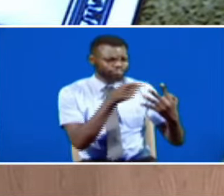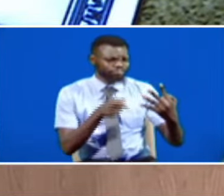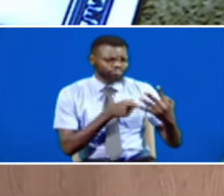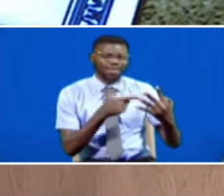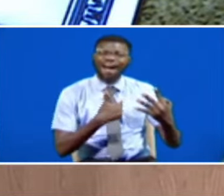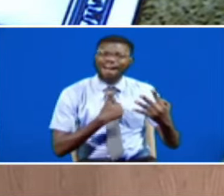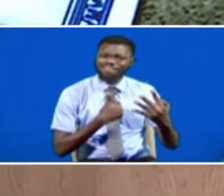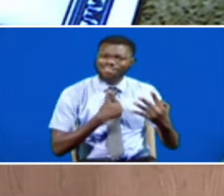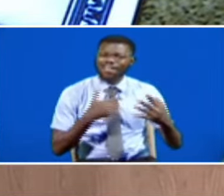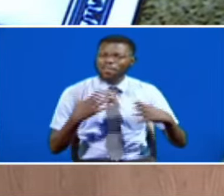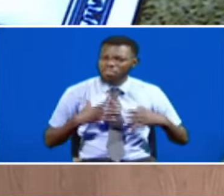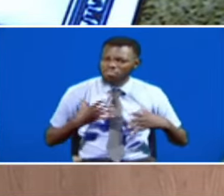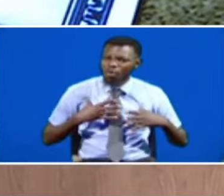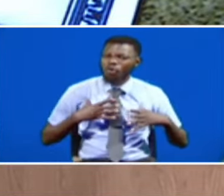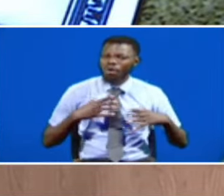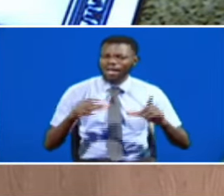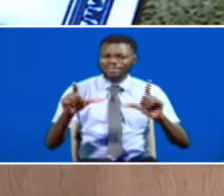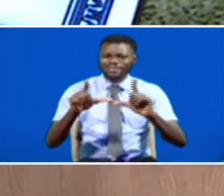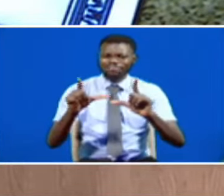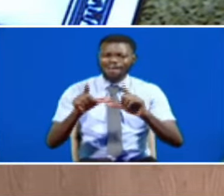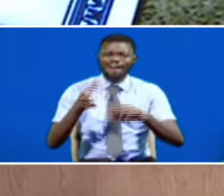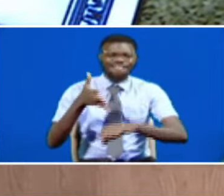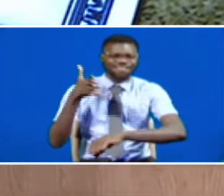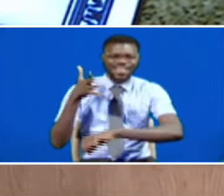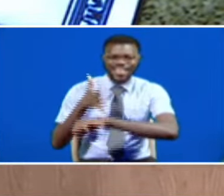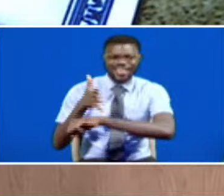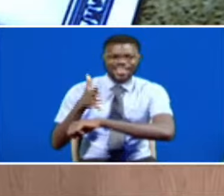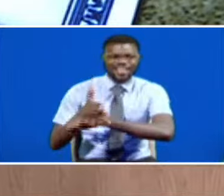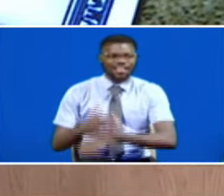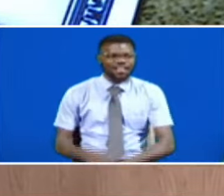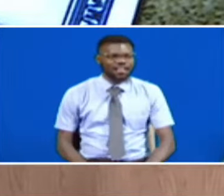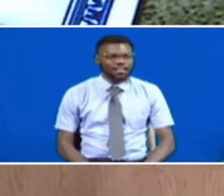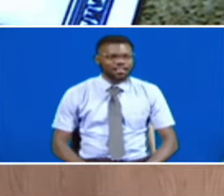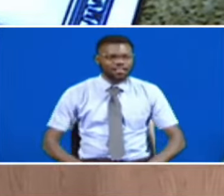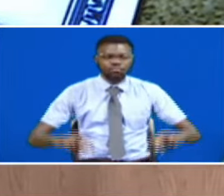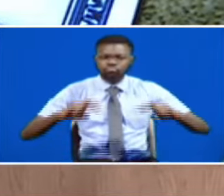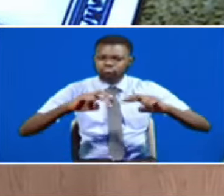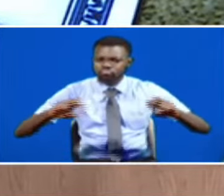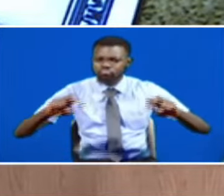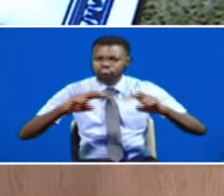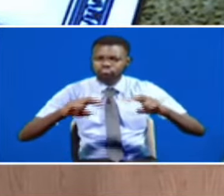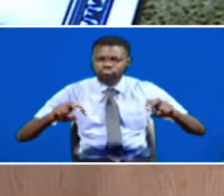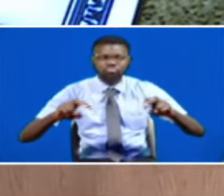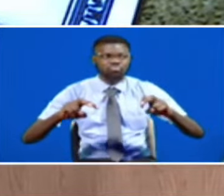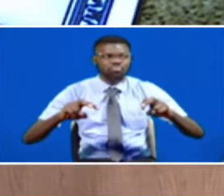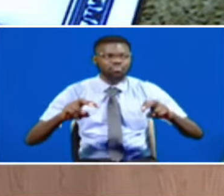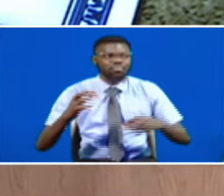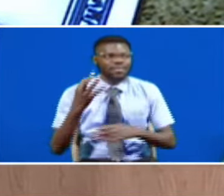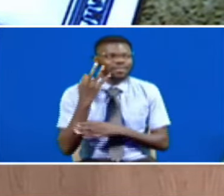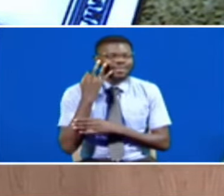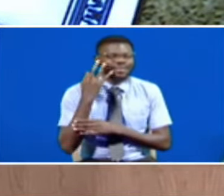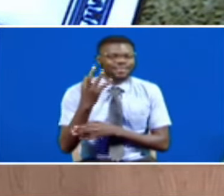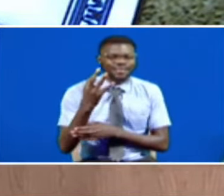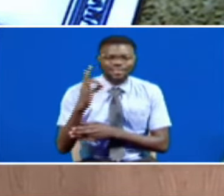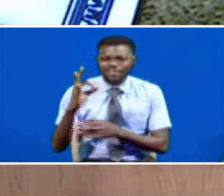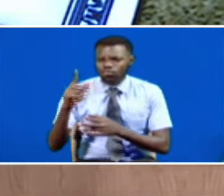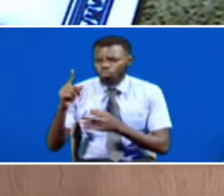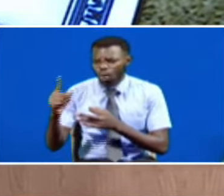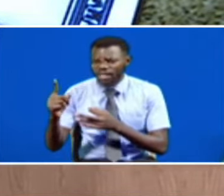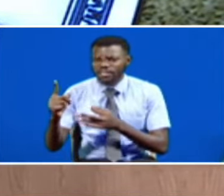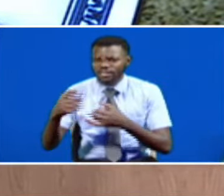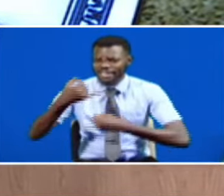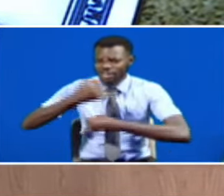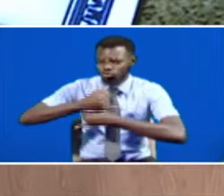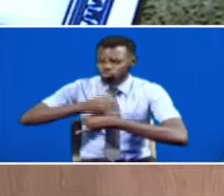idadi kubwa zaidi ya visa vya vyeti ghushi. Uchunguzi uliolenga taasisi 331 nchini ulifichua